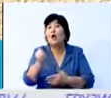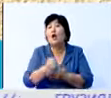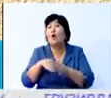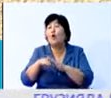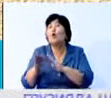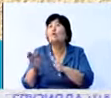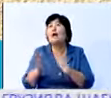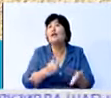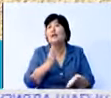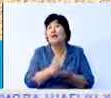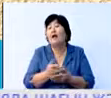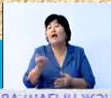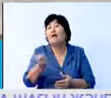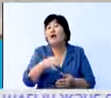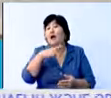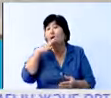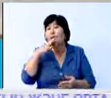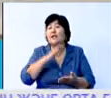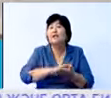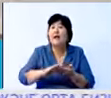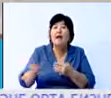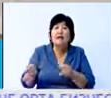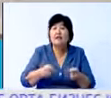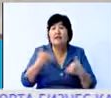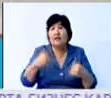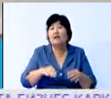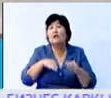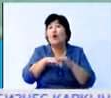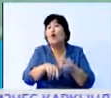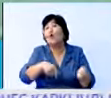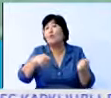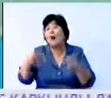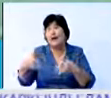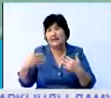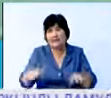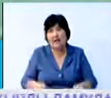ретке келтірілуде. Дақыл бірнеше електен өткеннен кейін ғана қоймаға кіргізіледі.